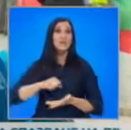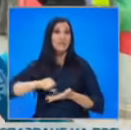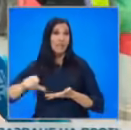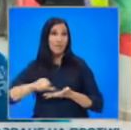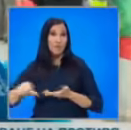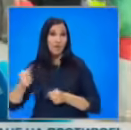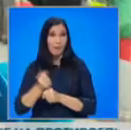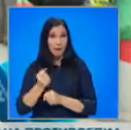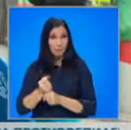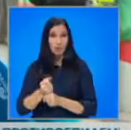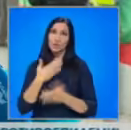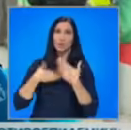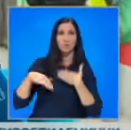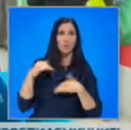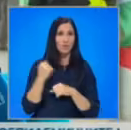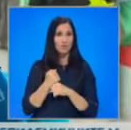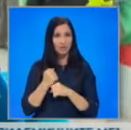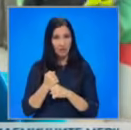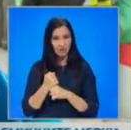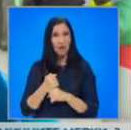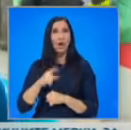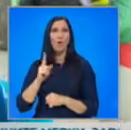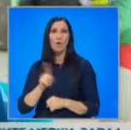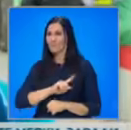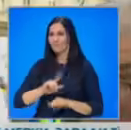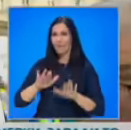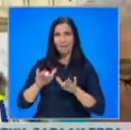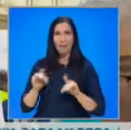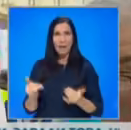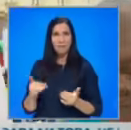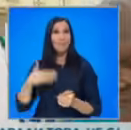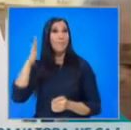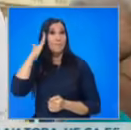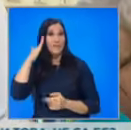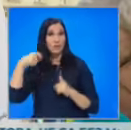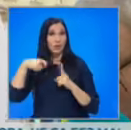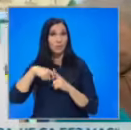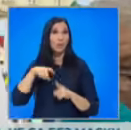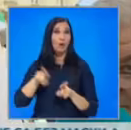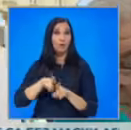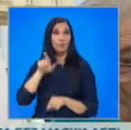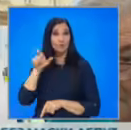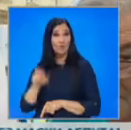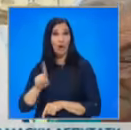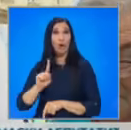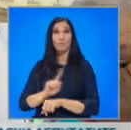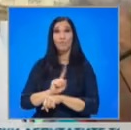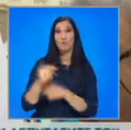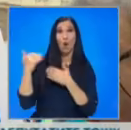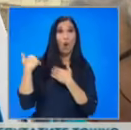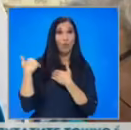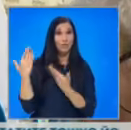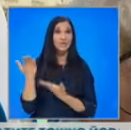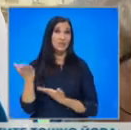и да се успокоят нещата, което е неприемливо. Министър Комитова, като човек, който в момента отговаря за